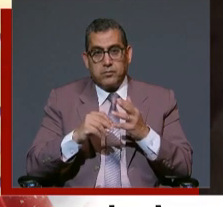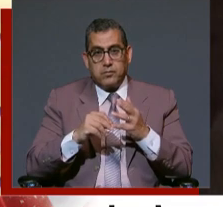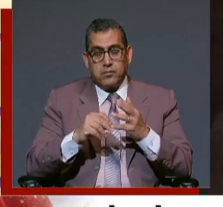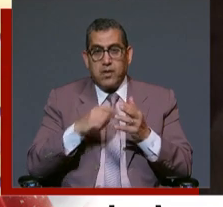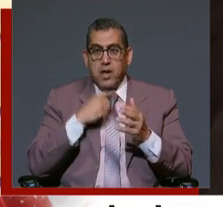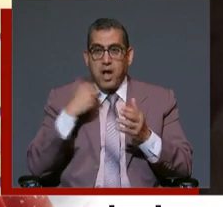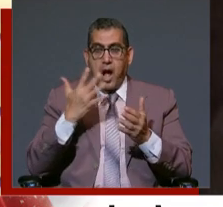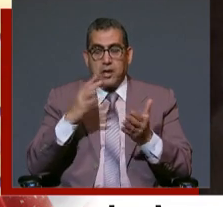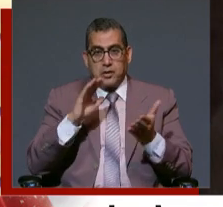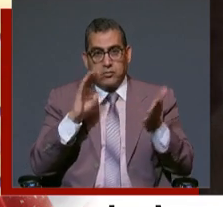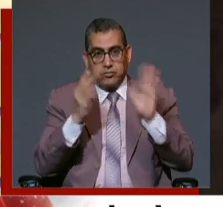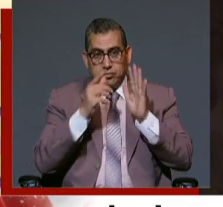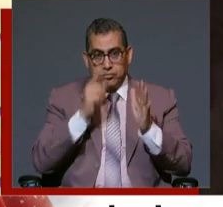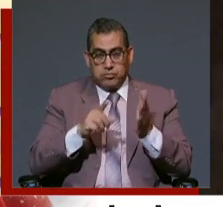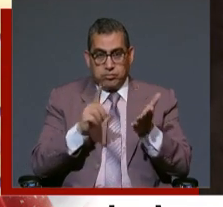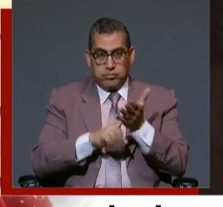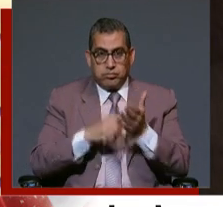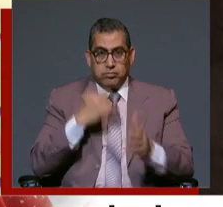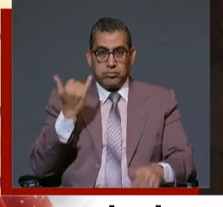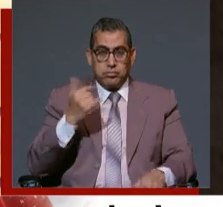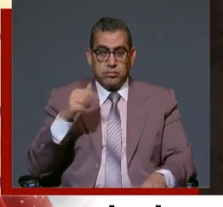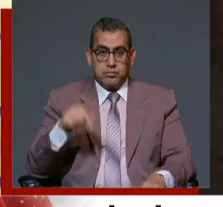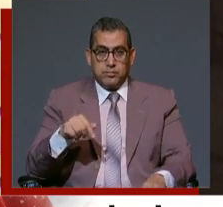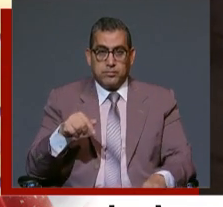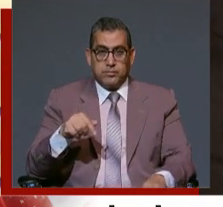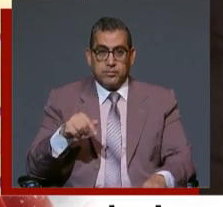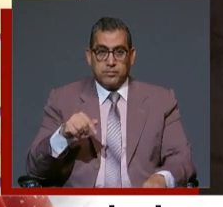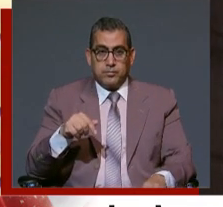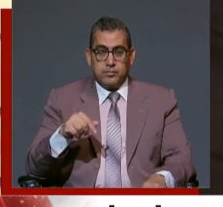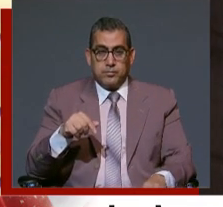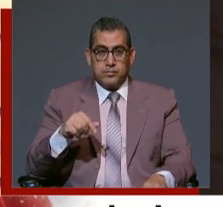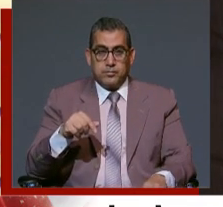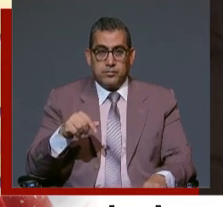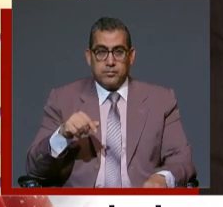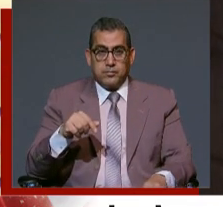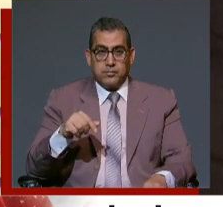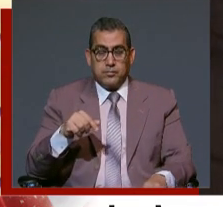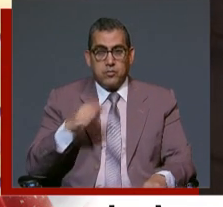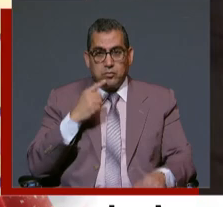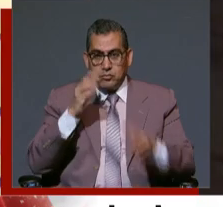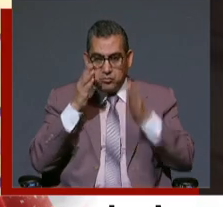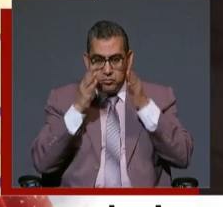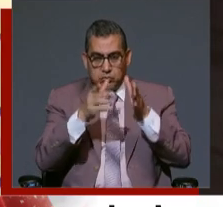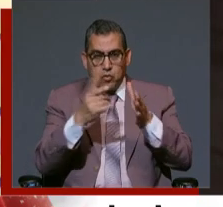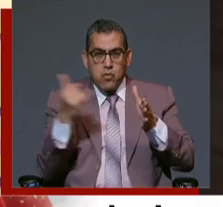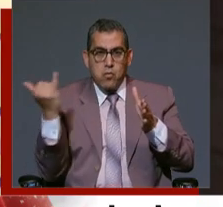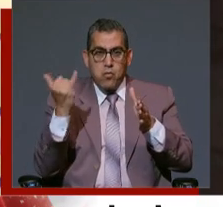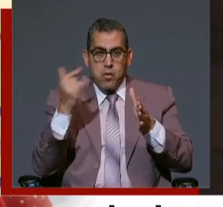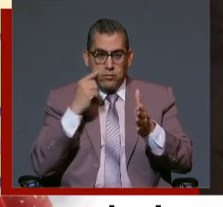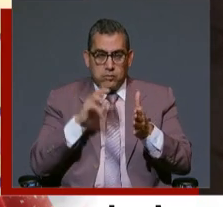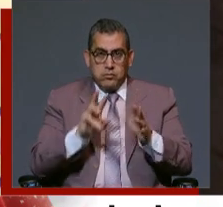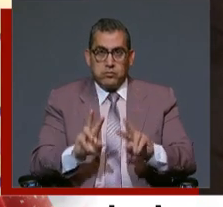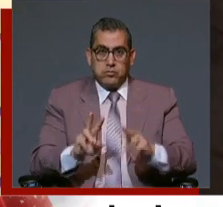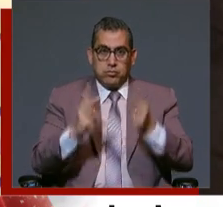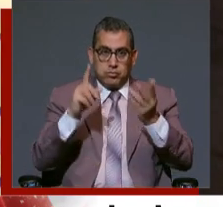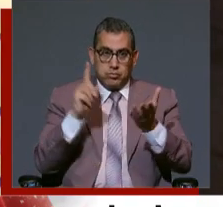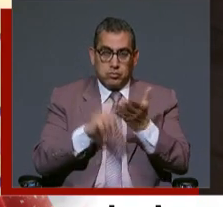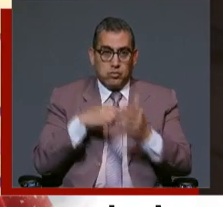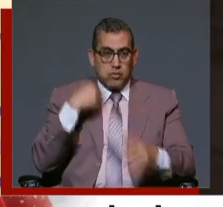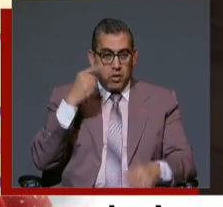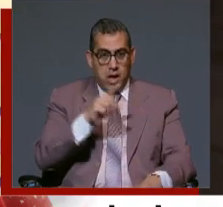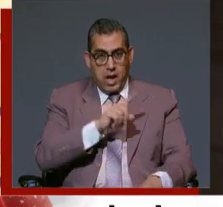الأخضر، وطبعا في يعني تركيز شديد جدا على ان هذه التمويلات لا تكون من